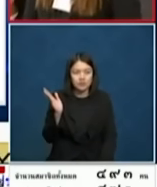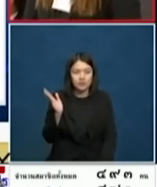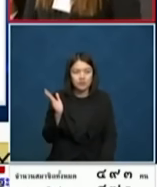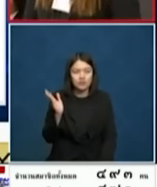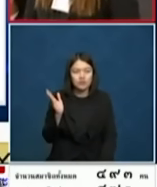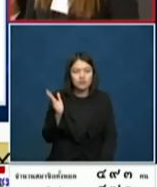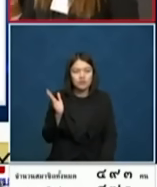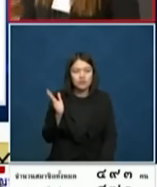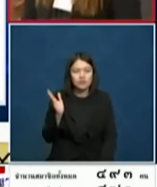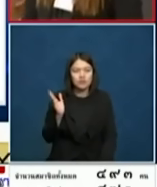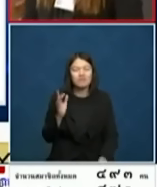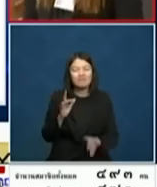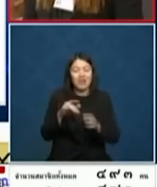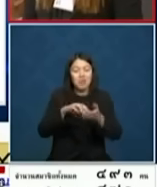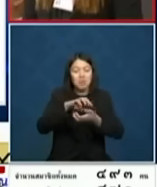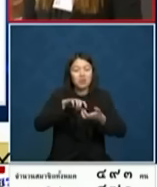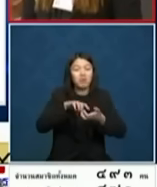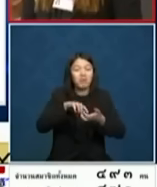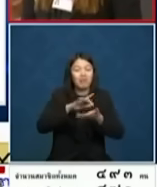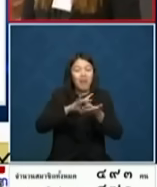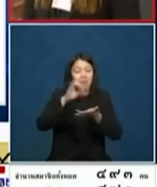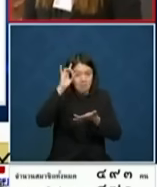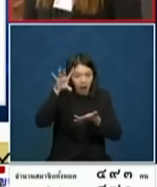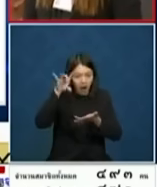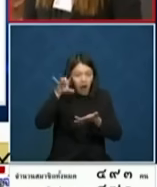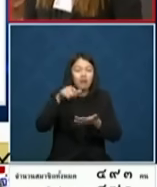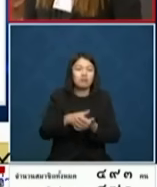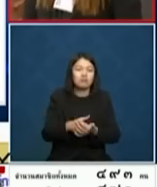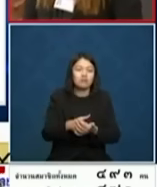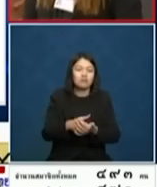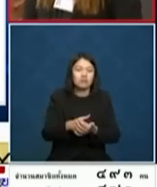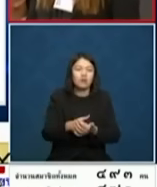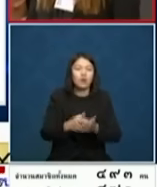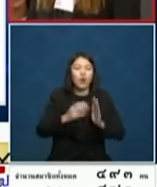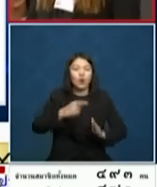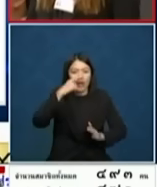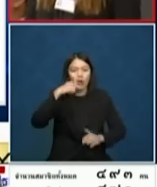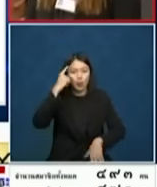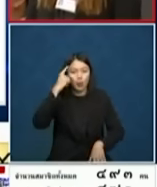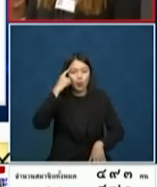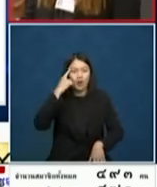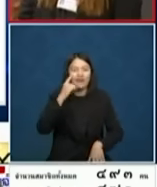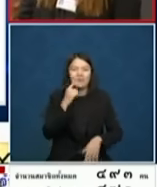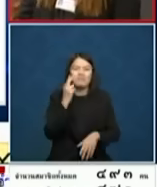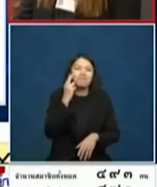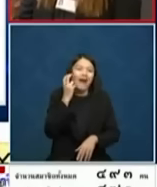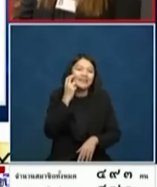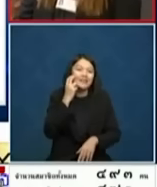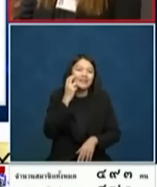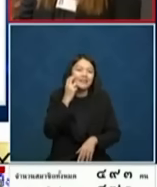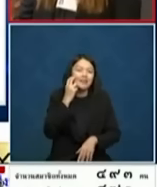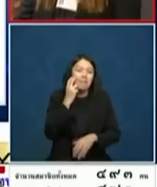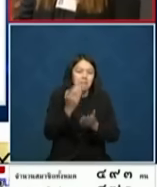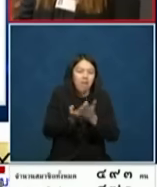กิจนะสำคัญก็คือภารกิจความมั่นคงภารกิจของกองทัพแล้วก็ใช้ประโยชน์ได ้ นะโดยที่ไม่จ